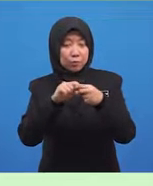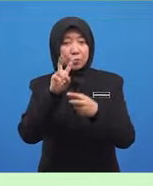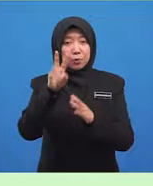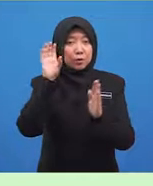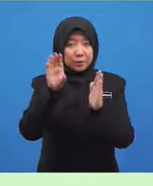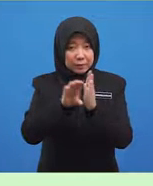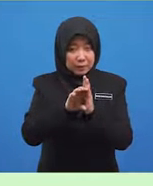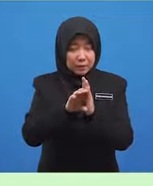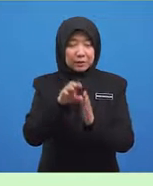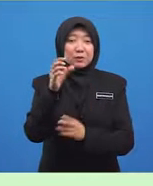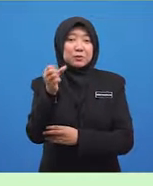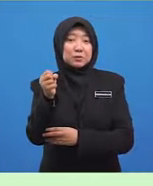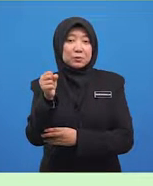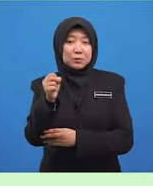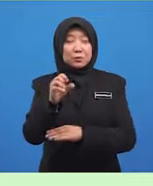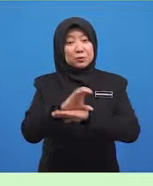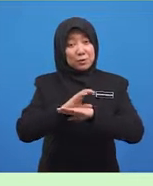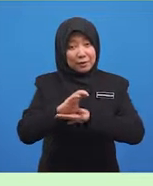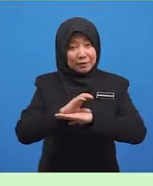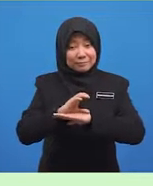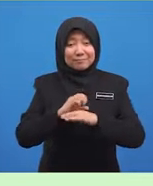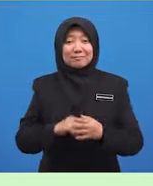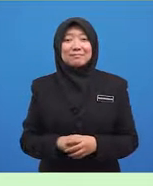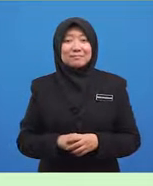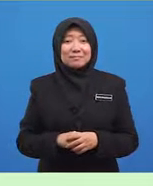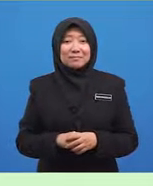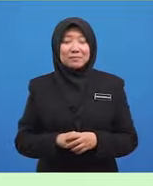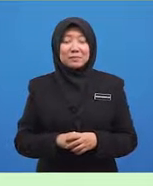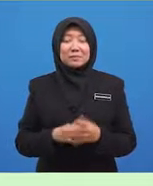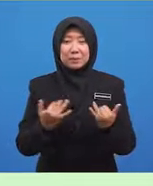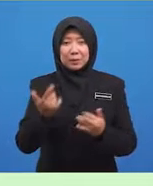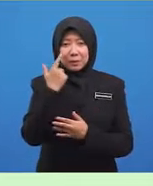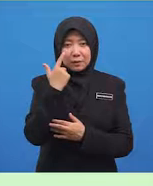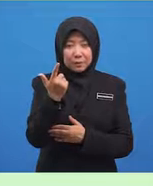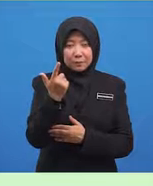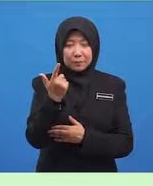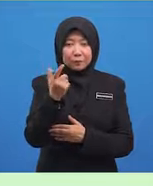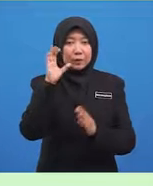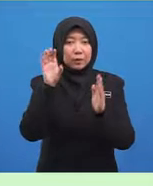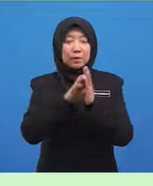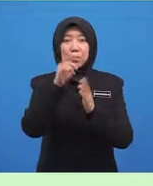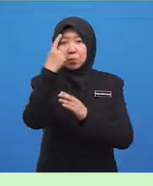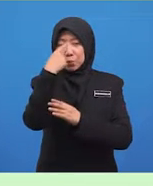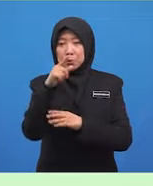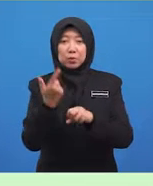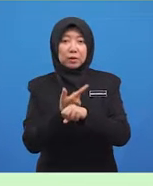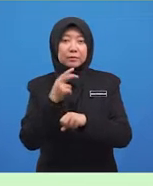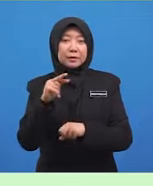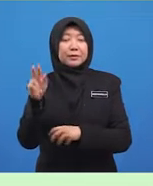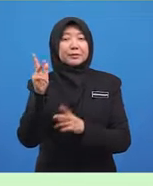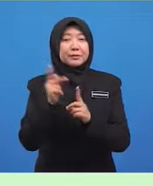ialah susu coklat. Kita lihat gambar untuk latihan ketiga.